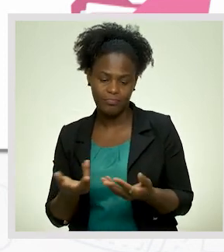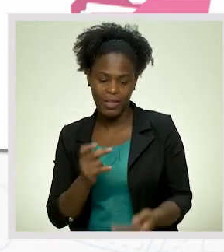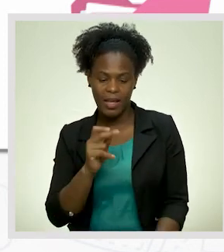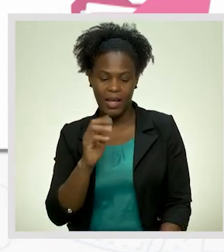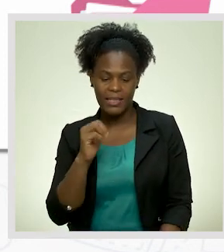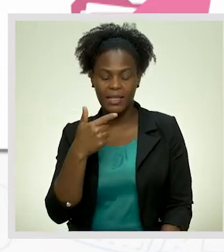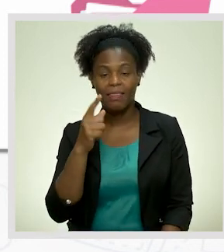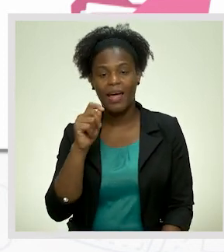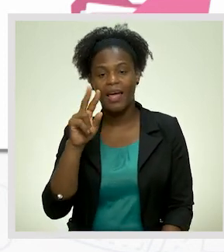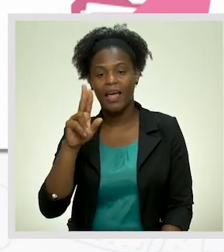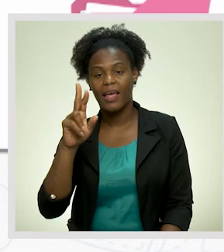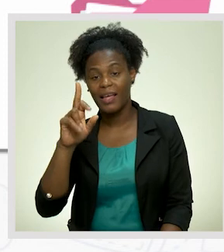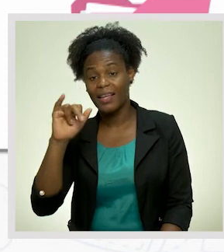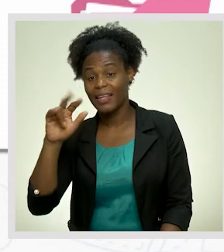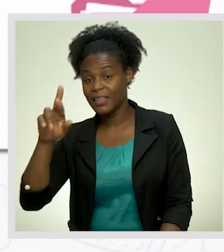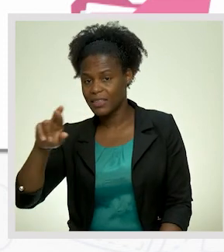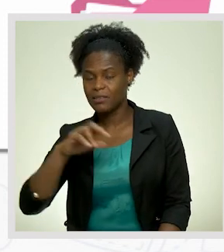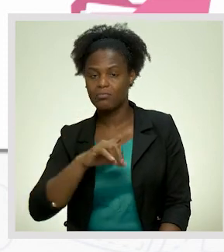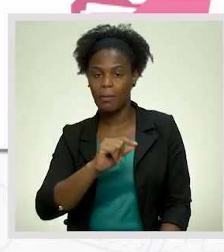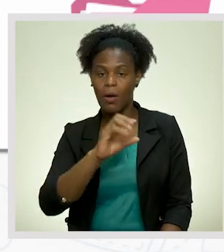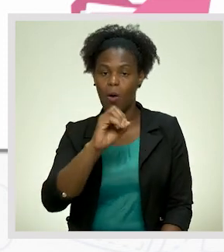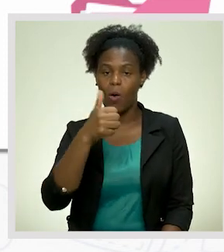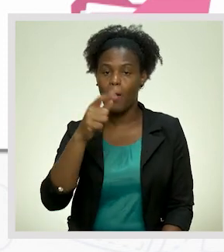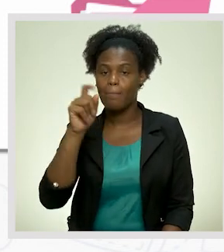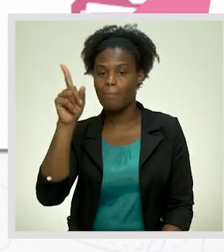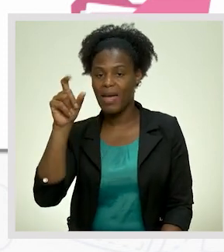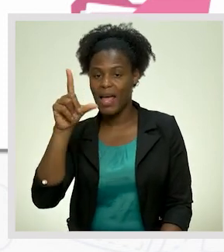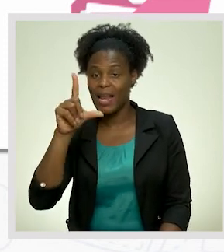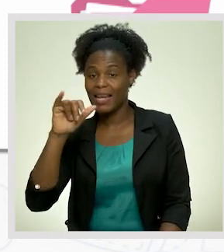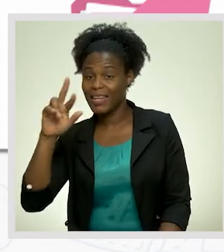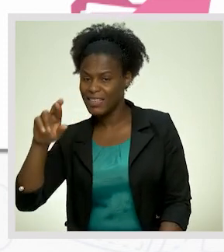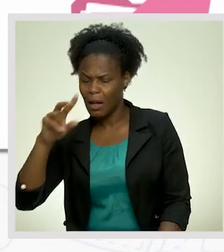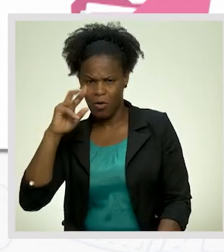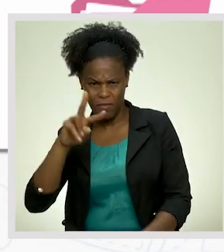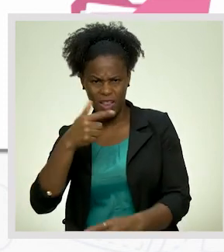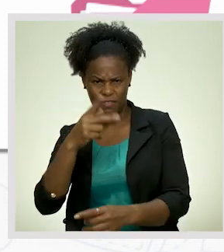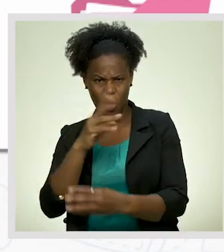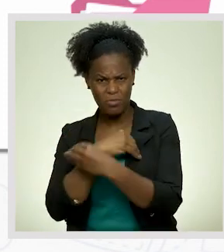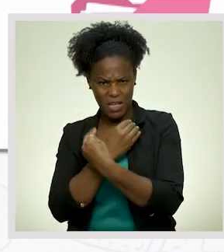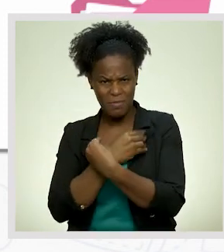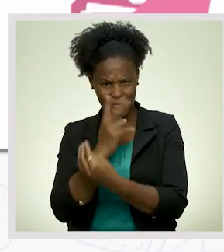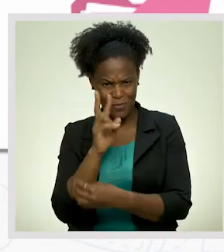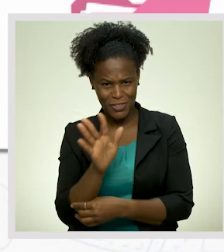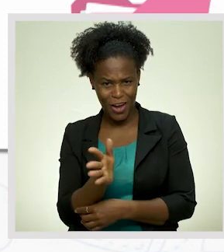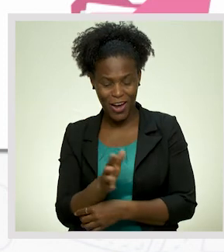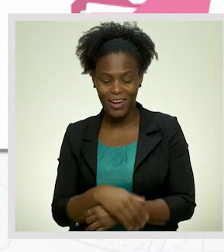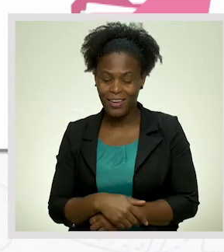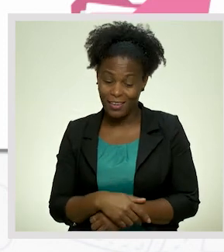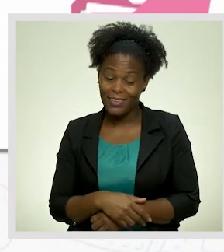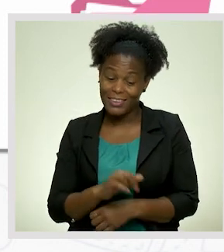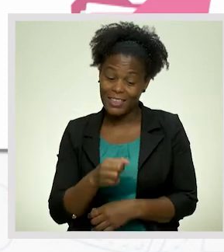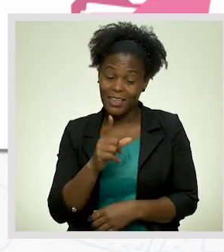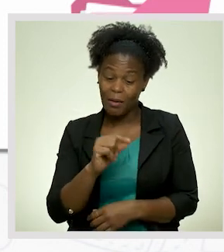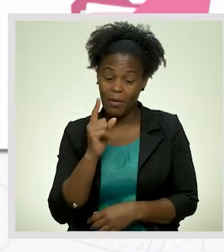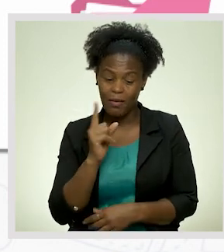Astérix et Obélix. Vous avez déjà regardé ce dessin animé? Et aussi, il y a le BD